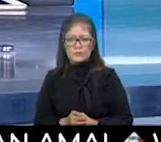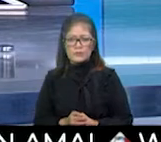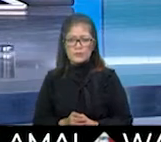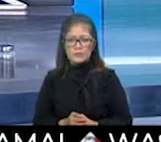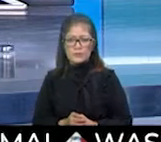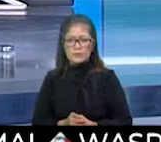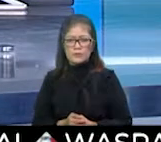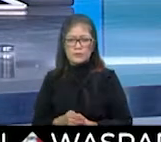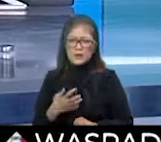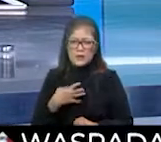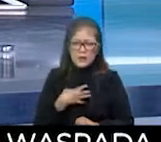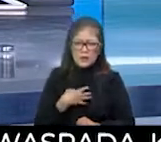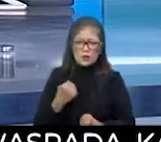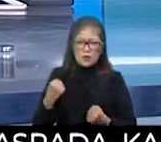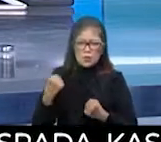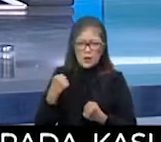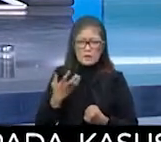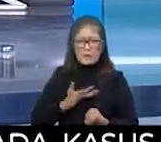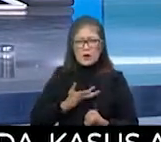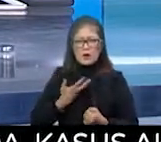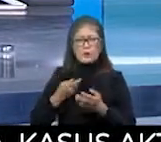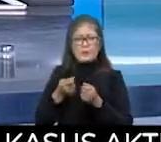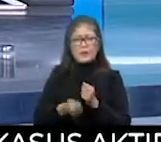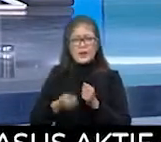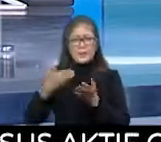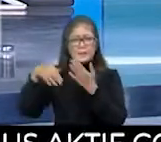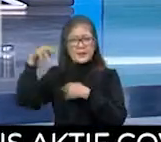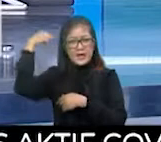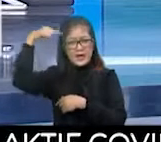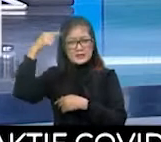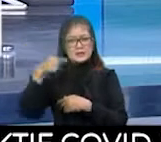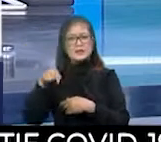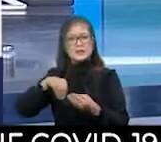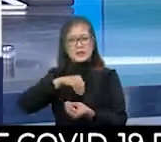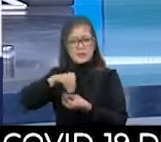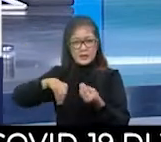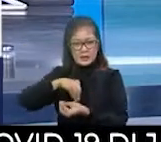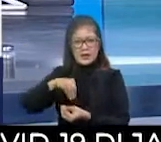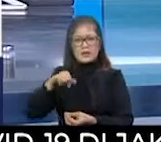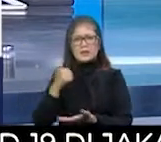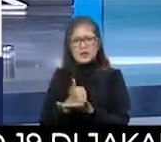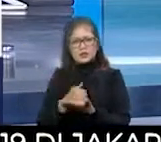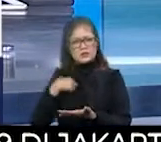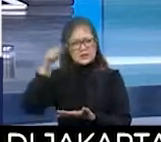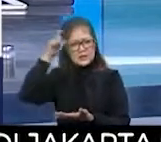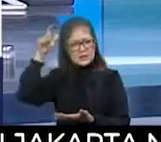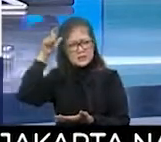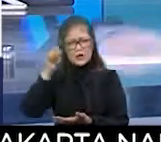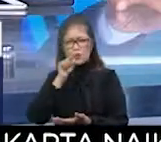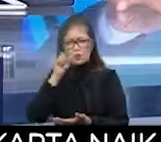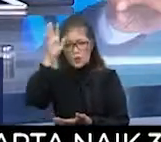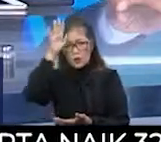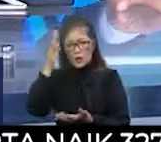Ya, pemirsa, butuh niat yang kuat dan biaya pergi ke Tanah Suci untuk menunaikan ibadah haji. Tentunya menjadi cita-cita bagi umat Islam, namun tidak